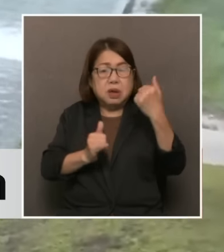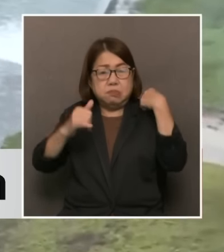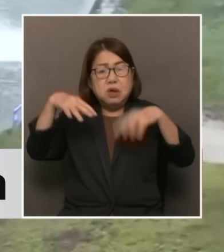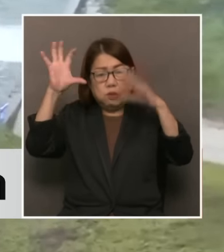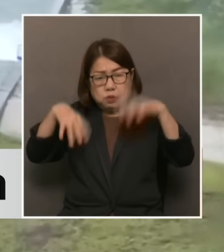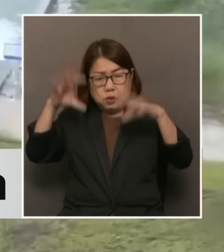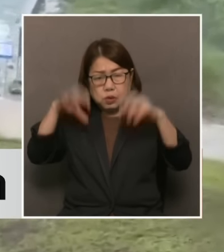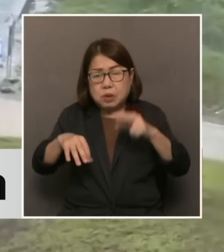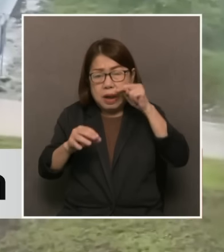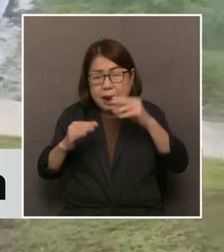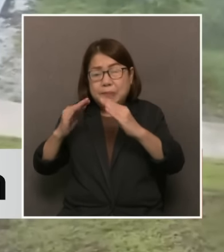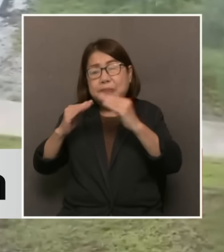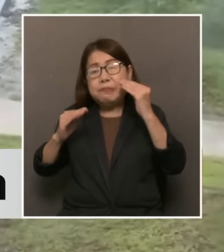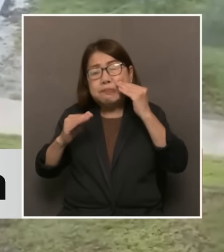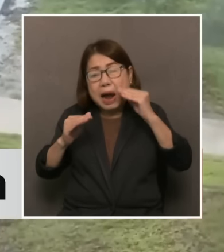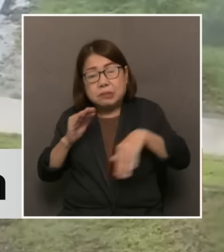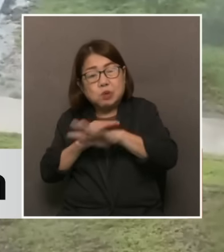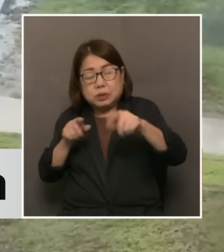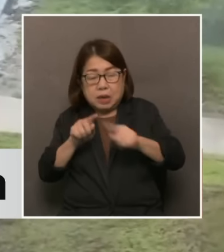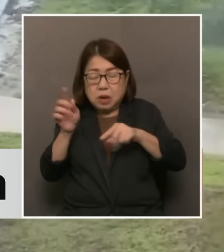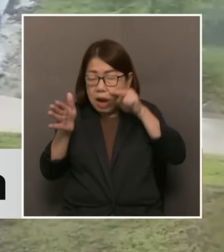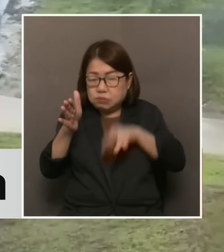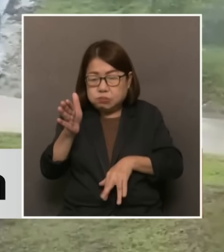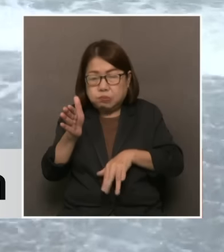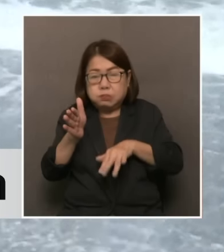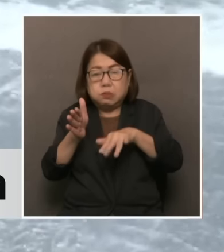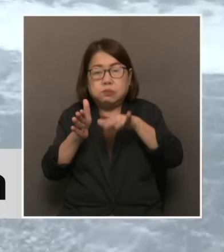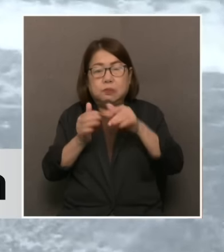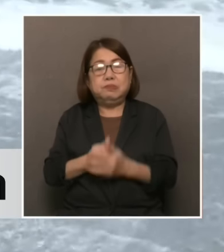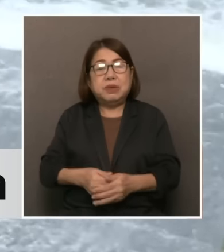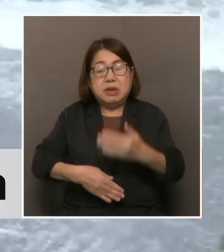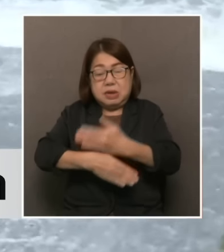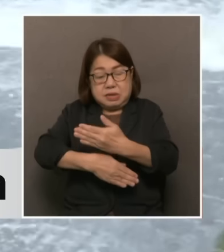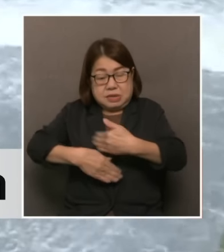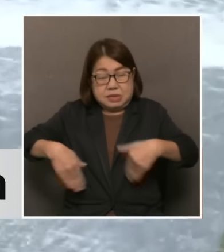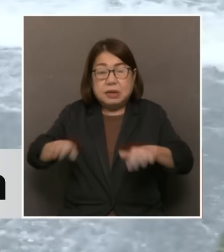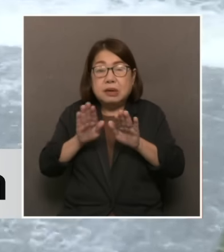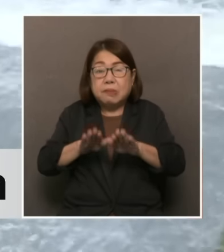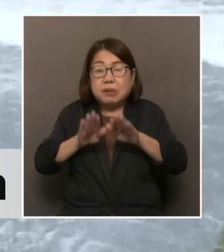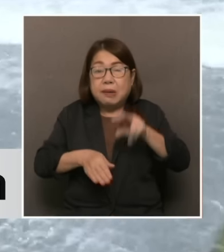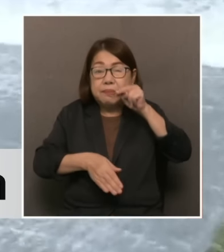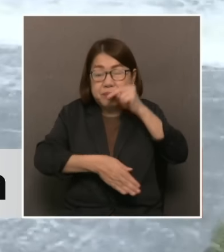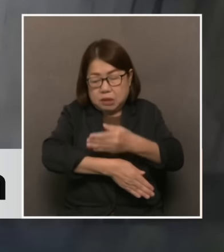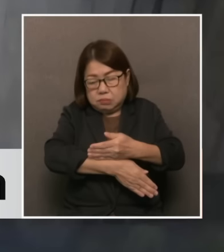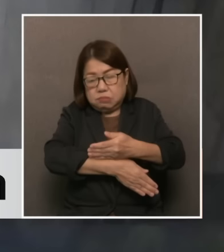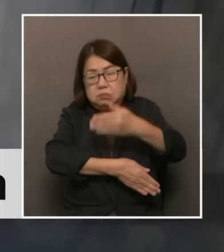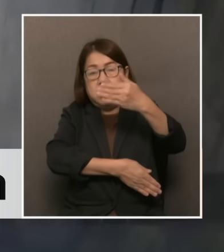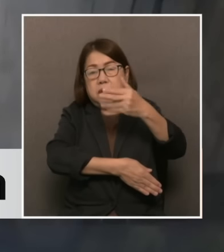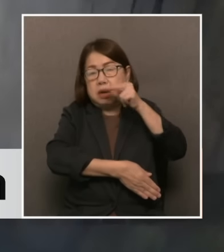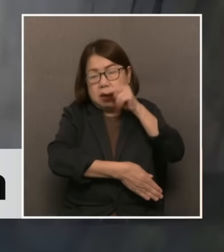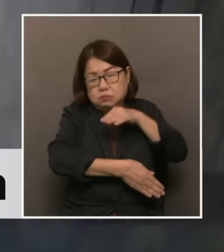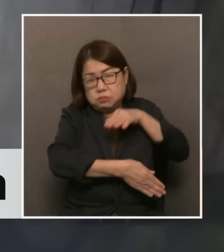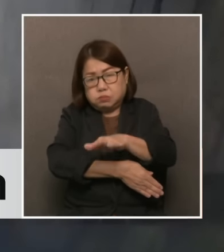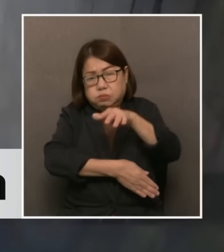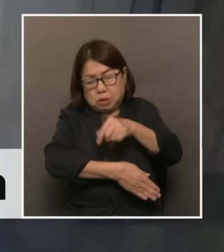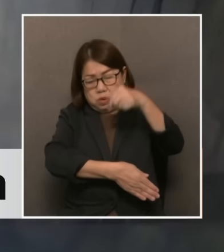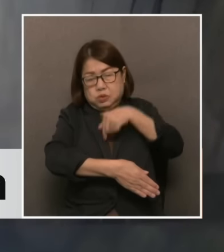้านที่ถกน้ำท่วมก็เพิ่มสูงขึ้นอย่างรวดเร็วเขือนขนาดยายสองแห่งปลอยน้ำเพิ่มหลงจระดับนำเข้าเขือนสู